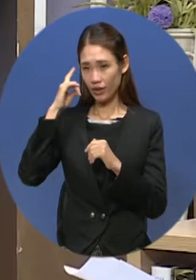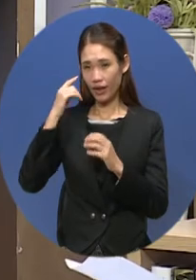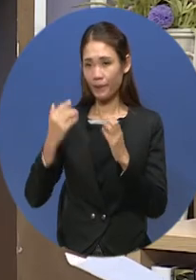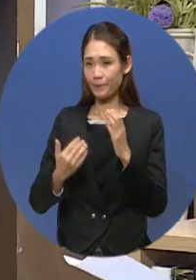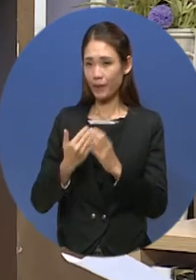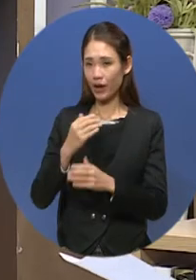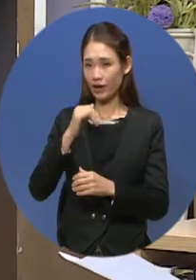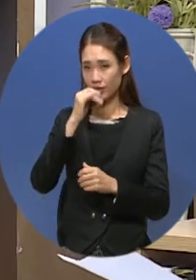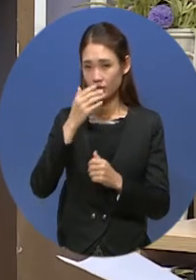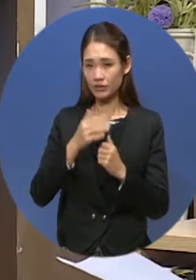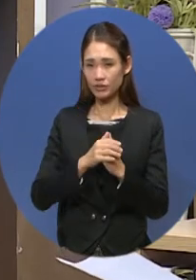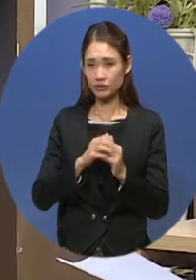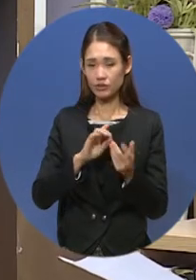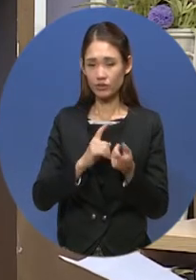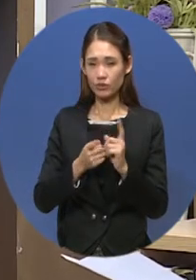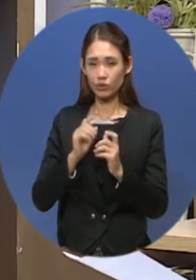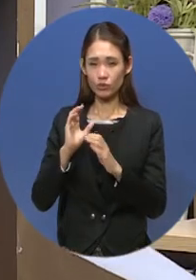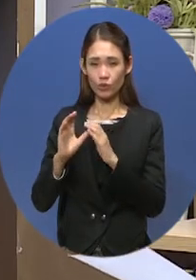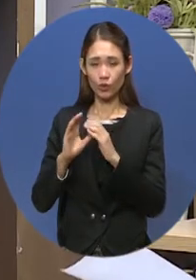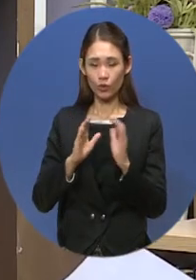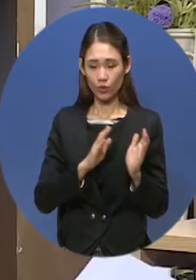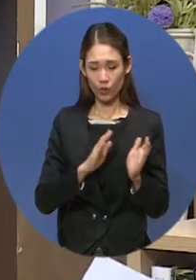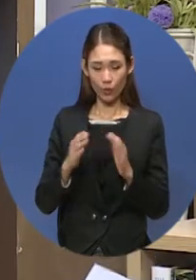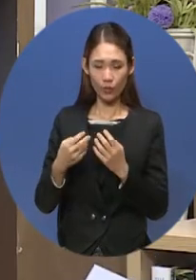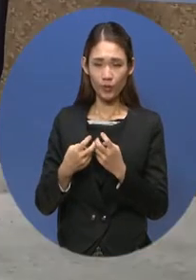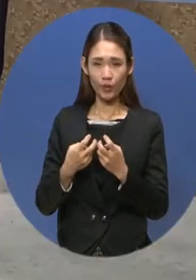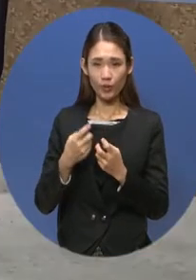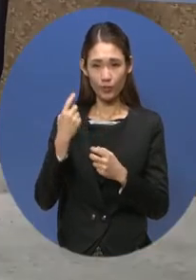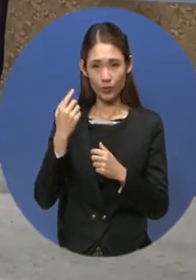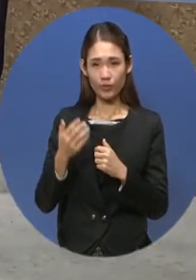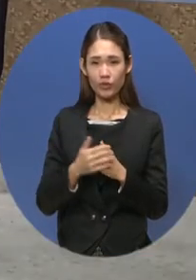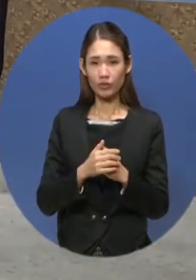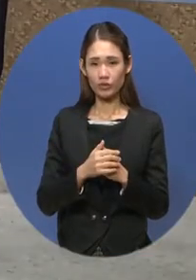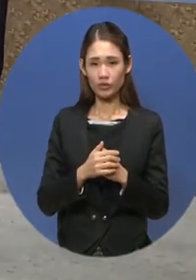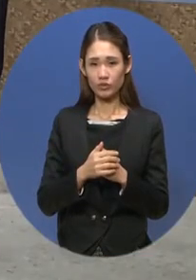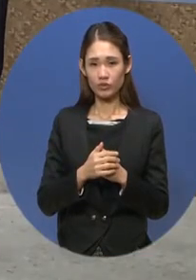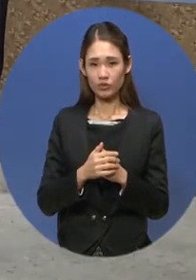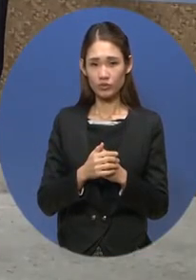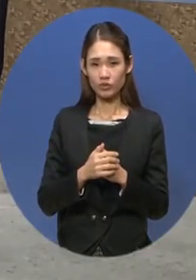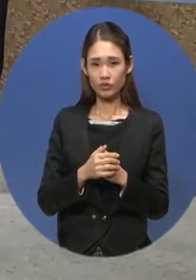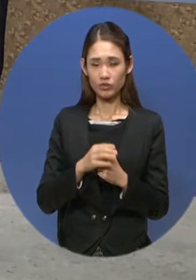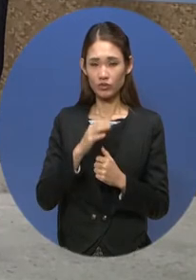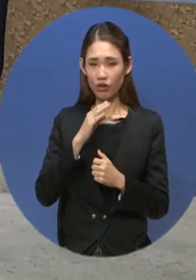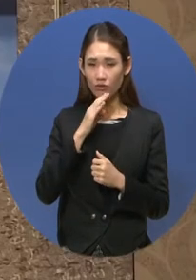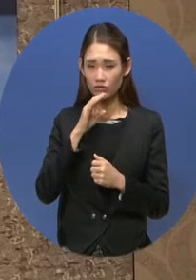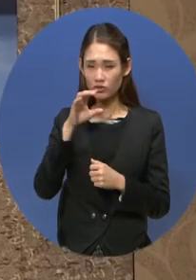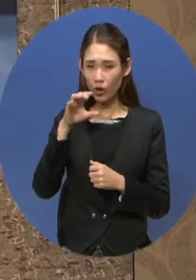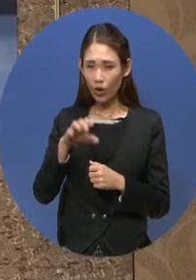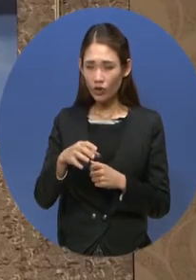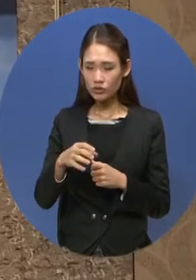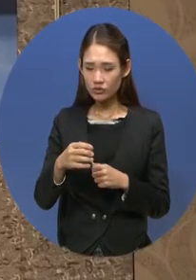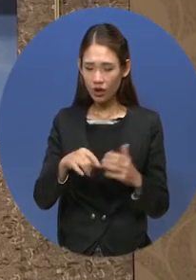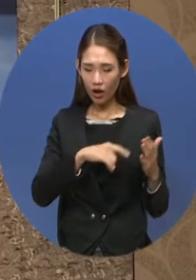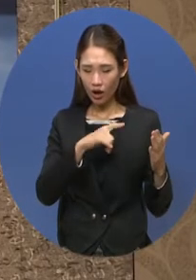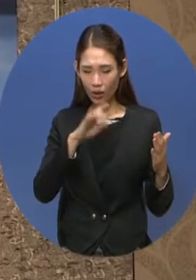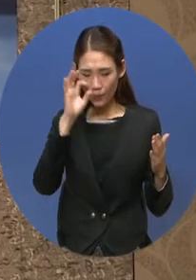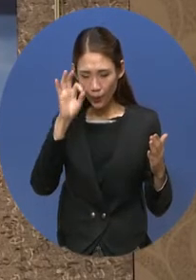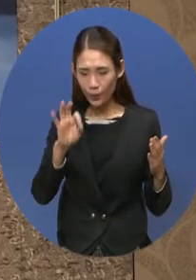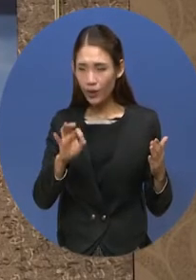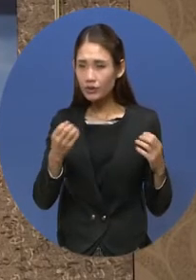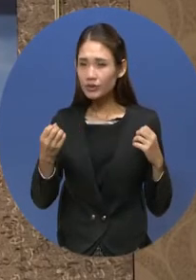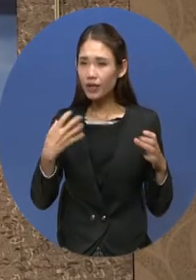들거든요. 이 도민분들과의 소통은 어떻게 진행 중이신가요? 도민분들과의 소통은 사실은 현장에 답이 있어요.